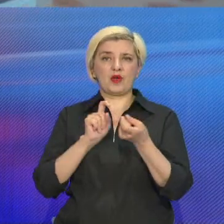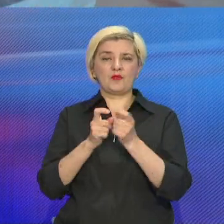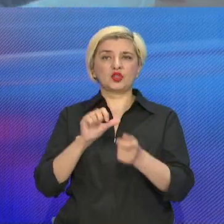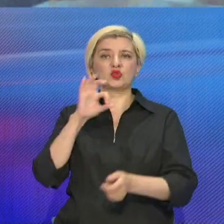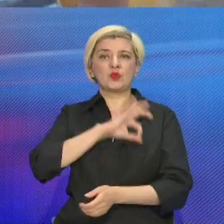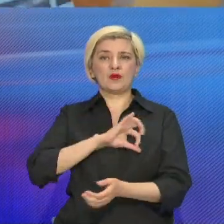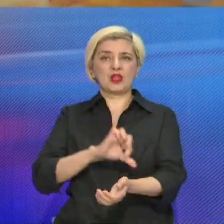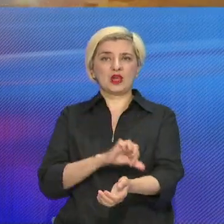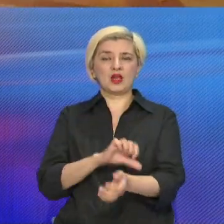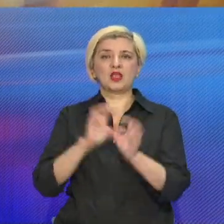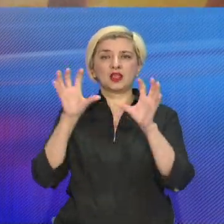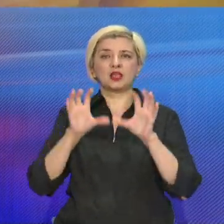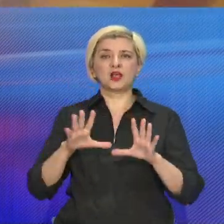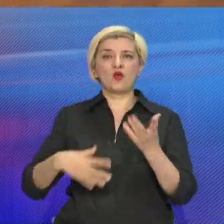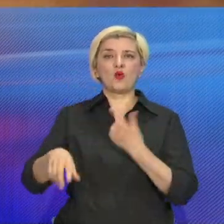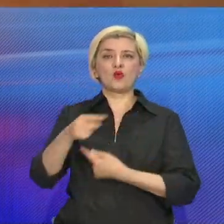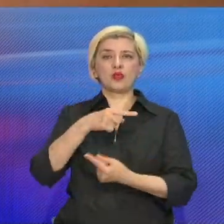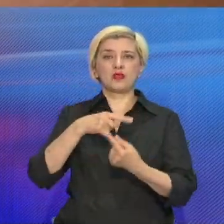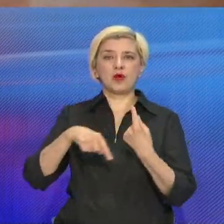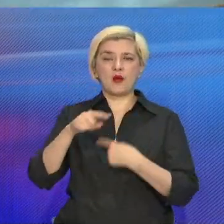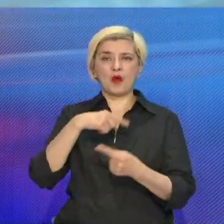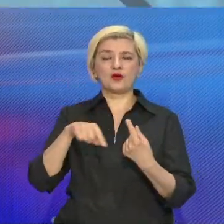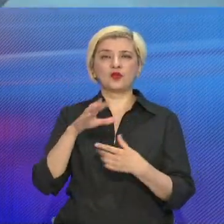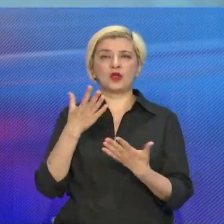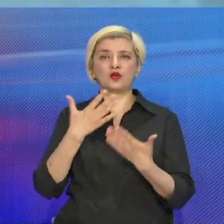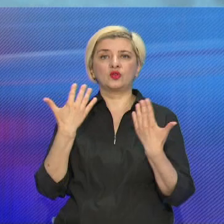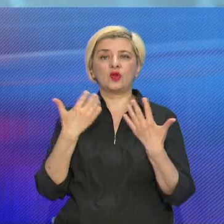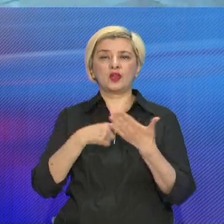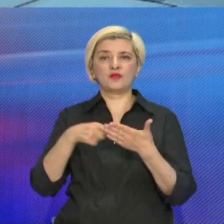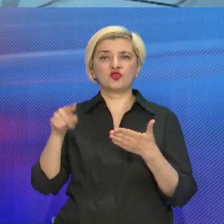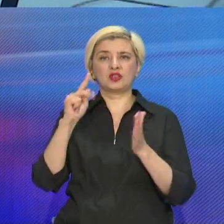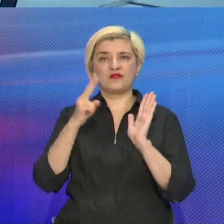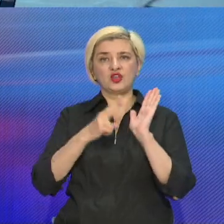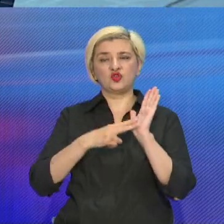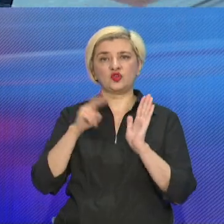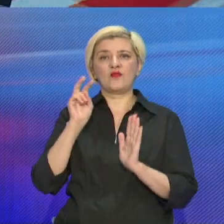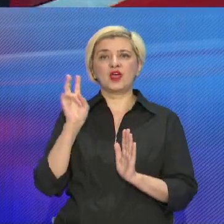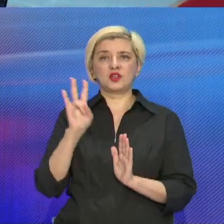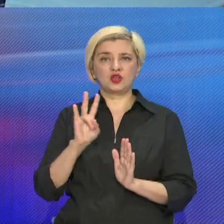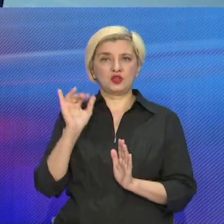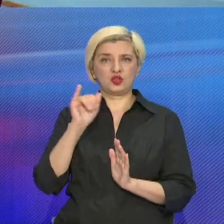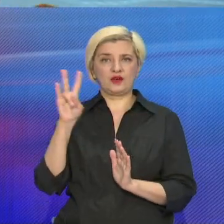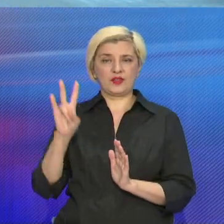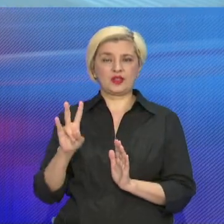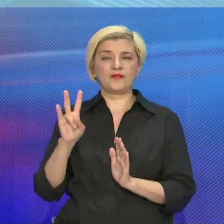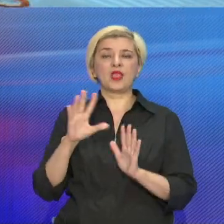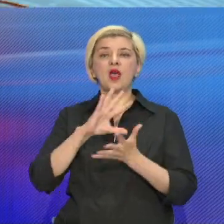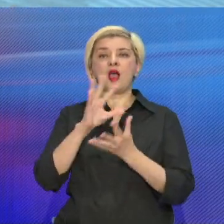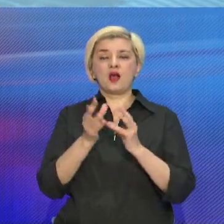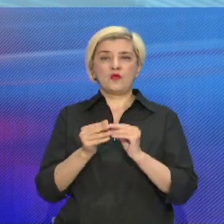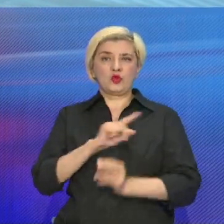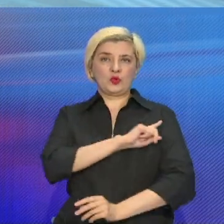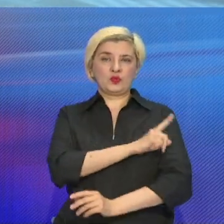незаконным оборотом, який уже 3,5 десятигоддя, означается 26 червня. Только агульными намаганнями, одночасово